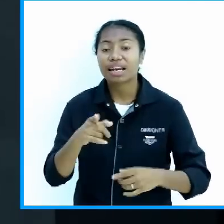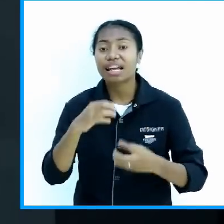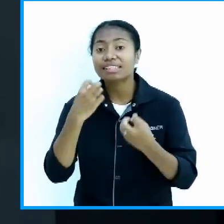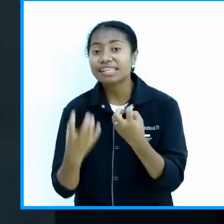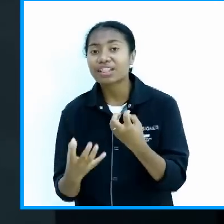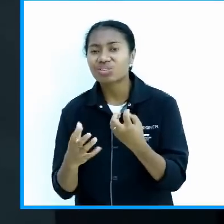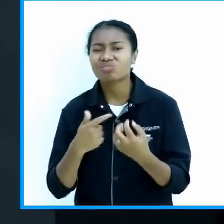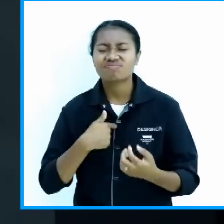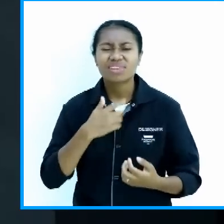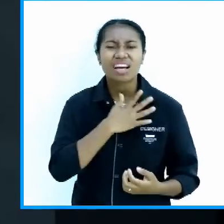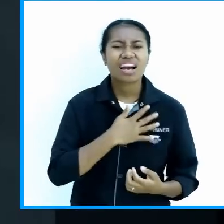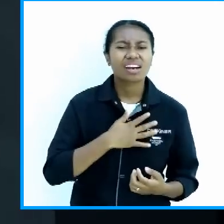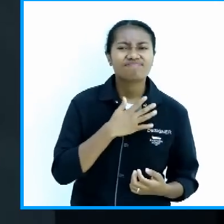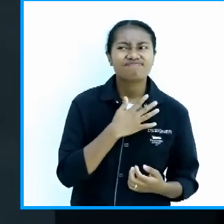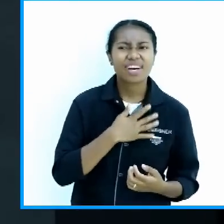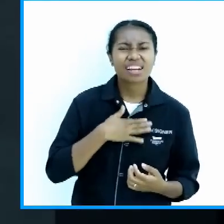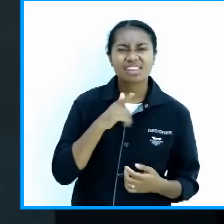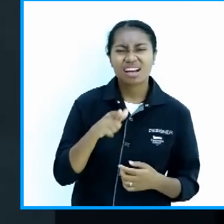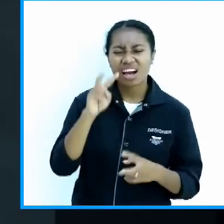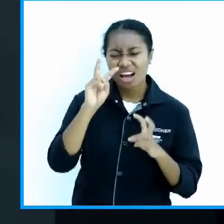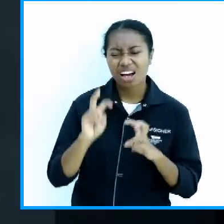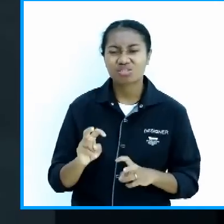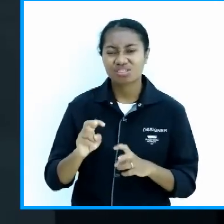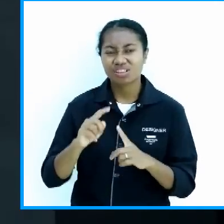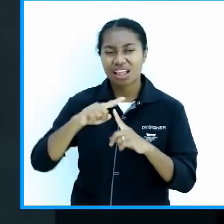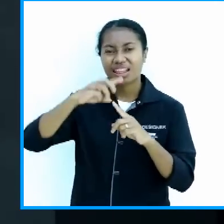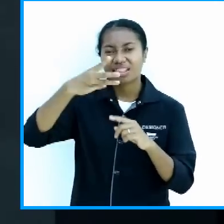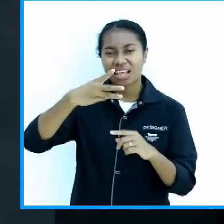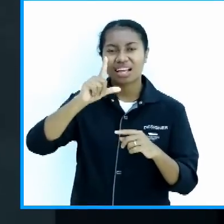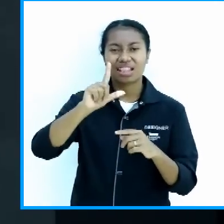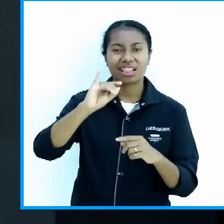saya rasa kita harus jeli ya, kita jangan asal lihat